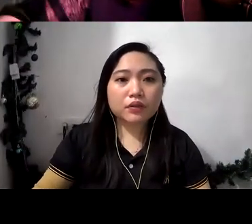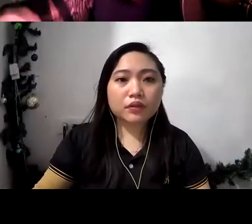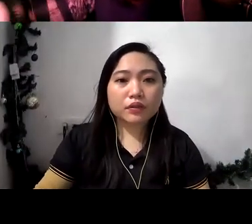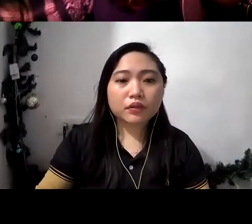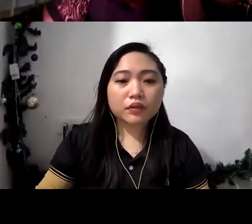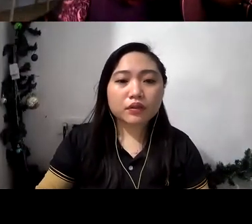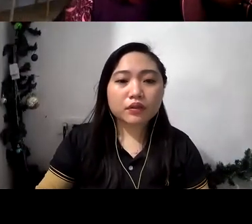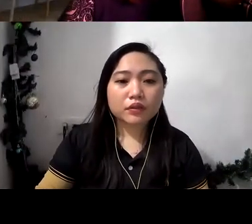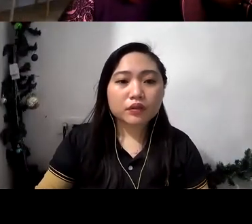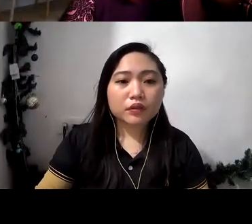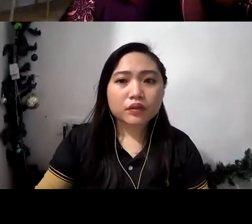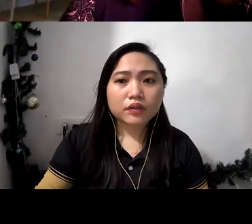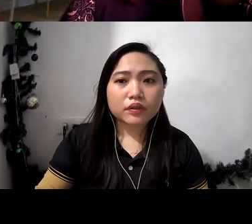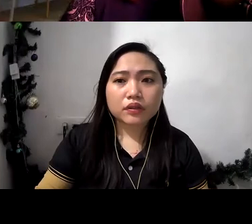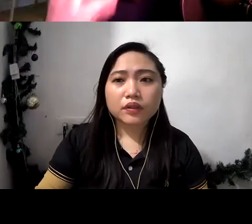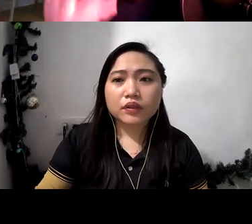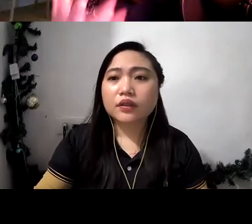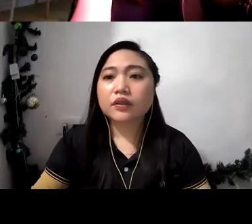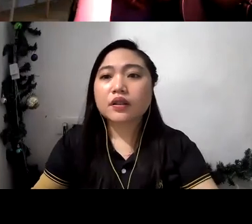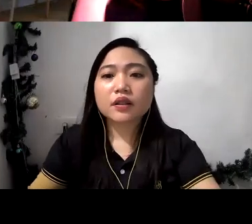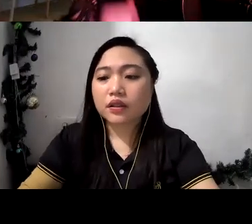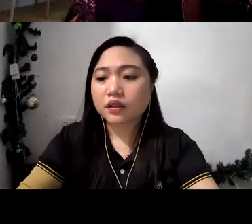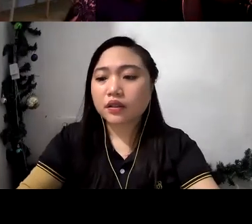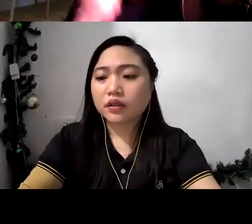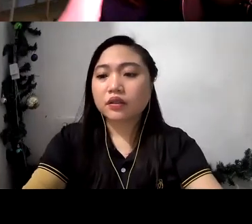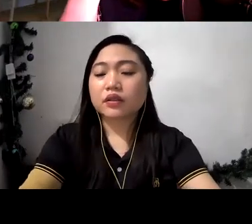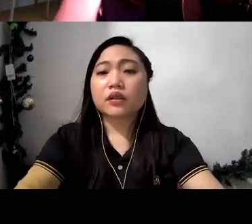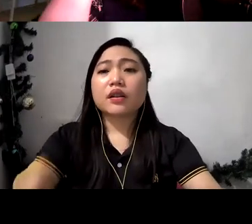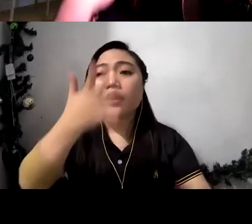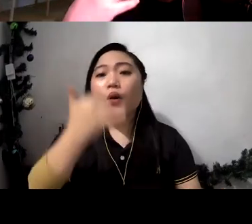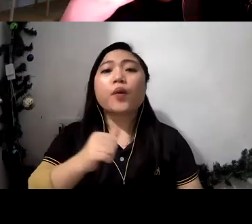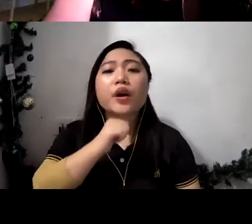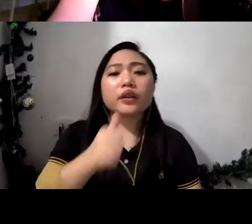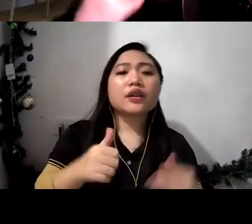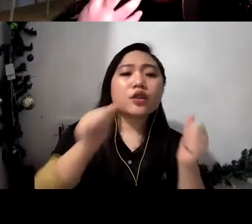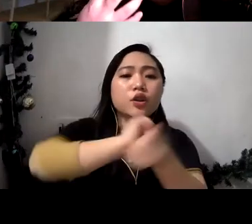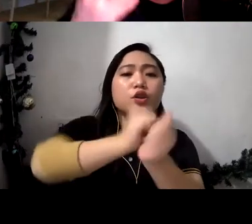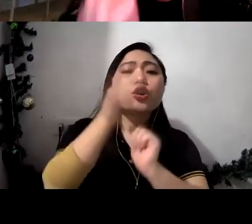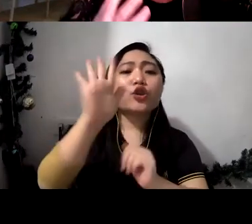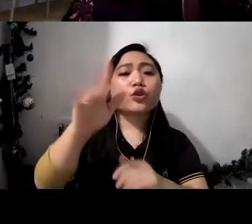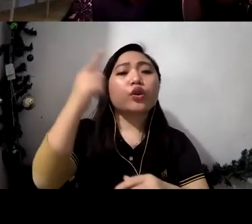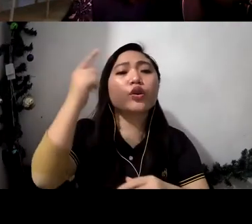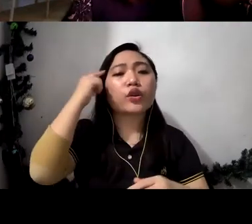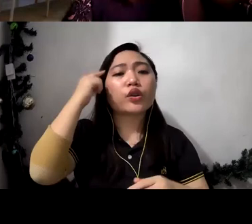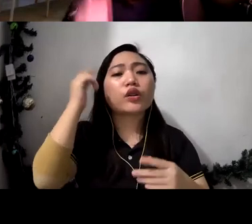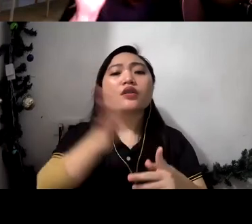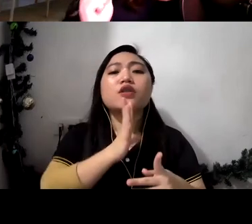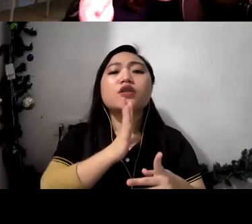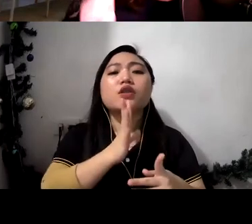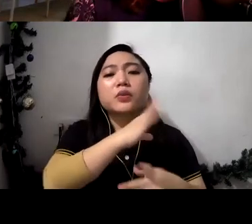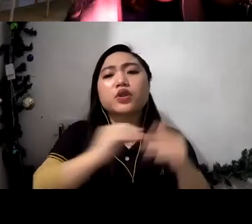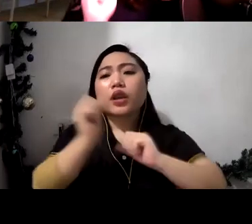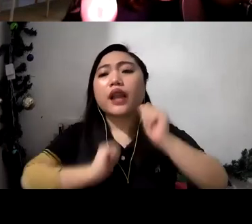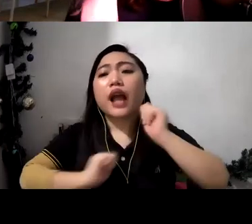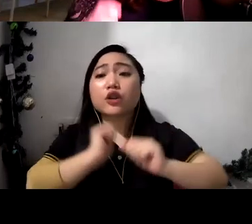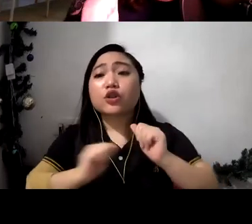it happened, mga ganun, no? So, why not, no? Why not deconstruct, change your thought, speech and action, that instead